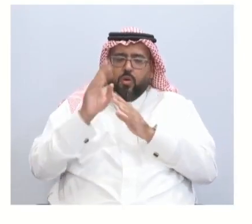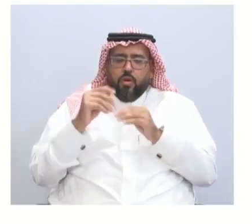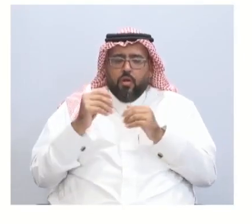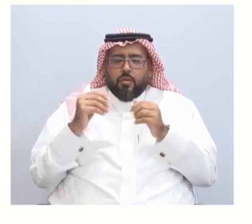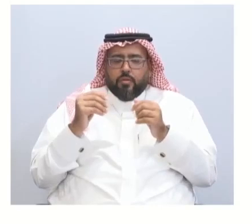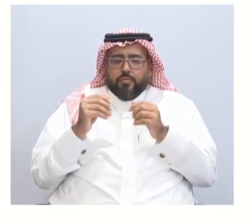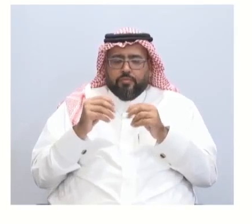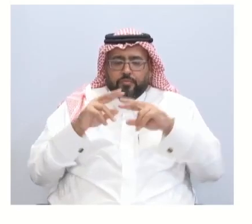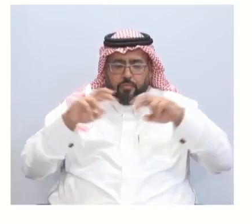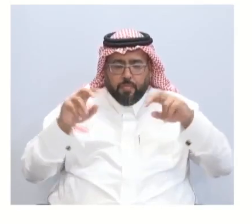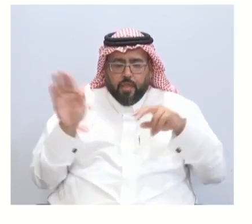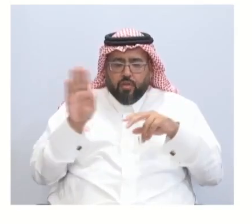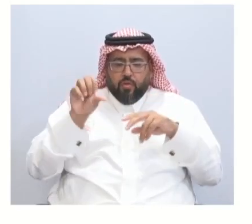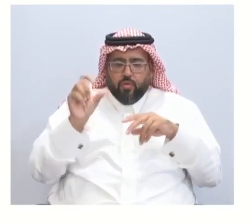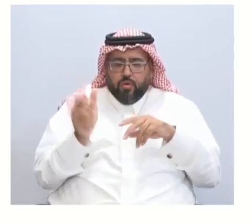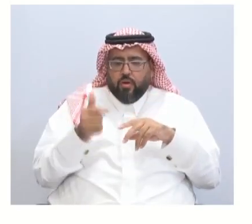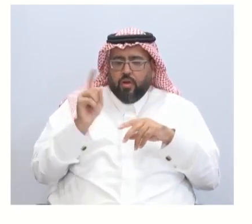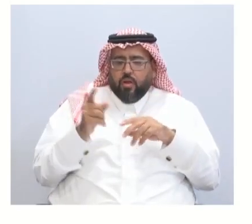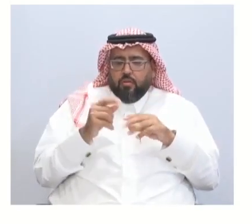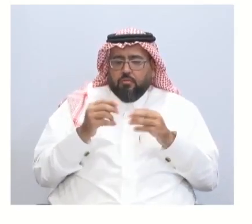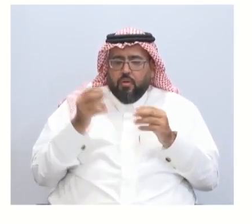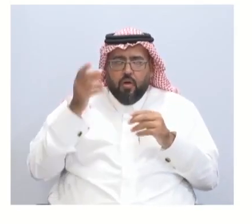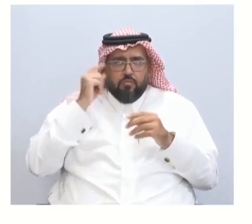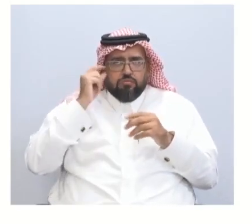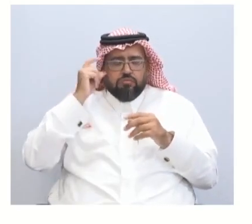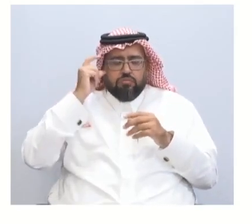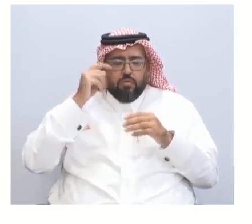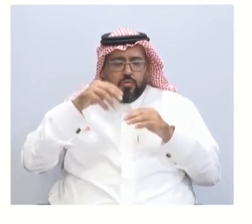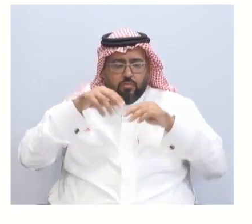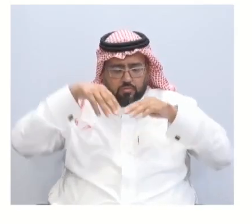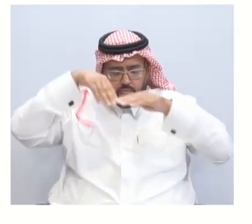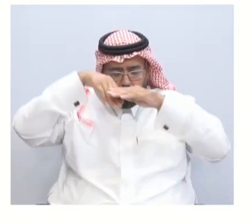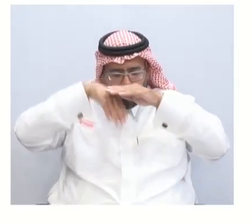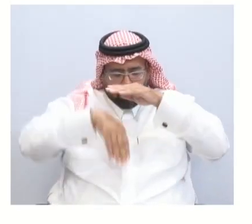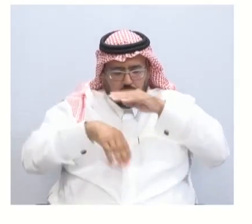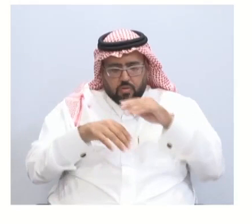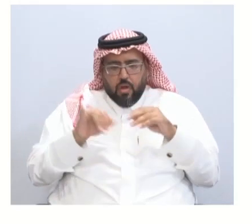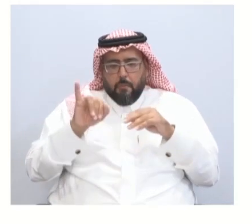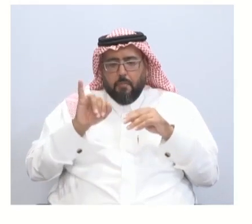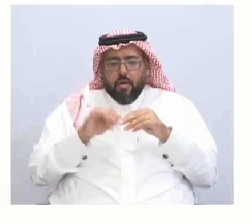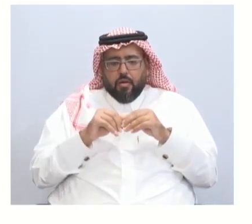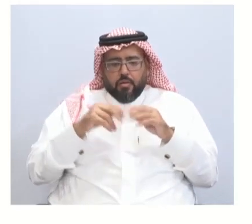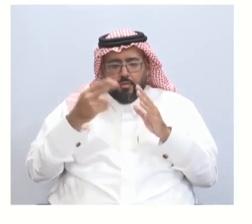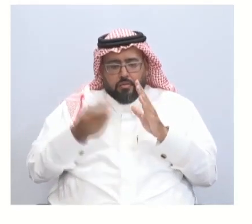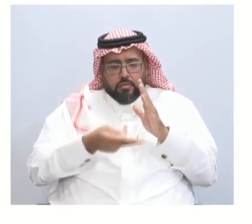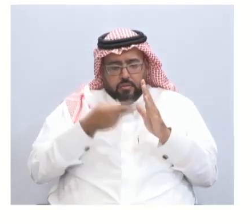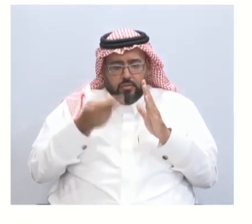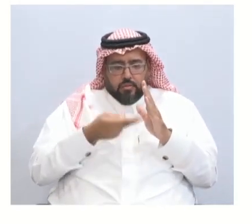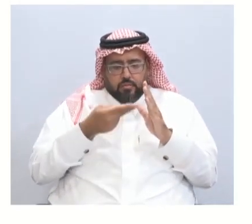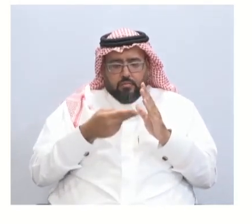تقنيه السونار العلماء من قياس عمق المياه ثم رسم